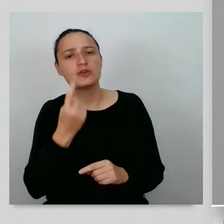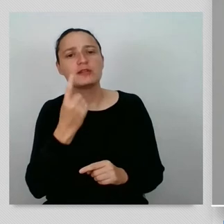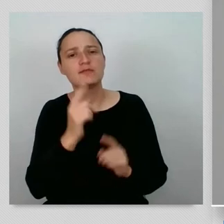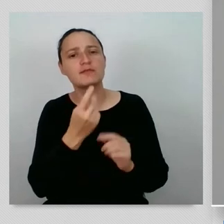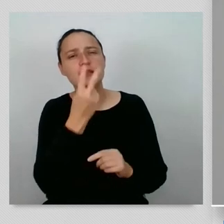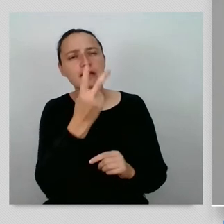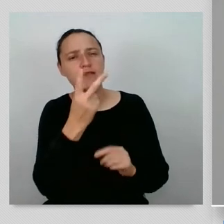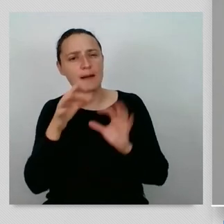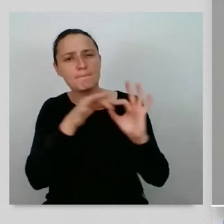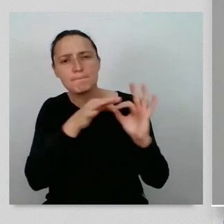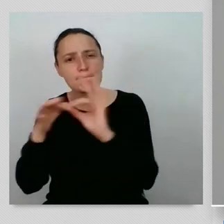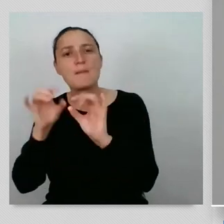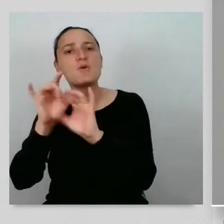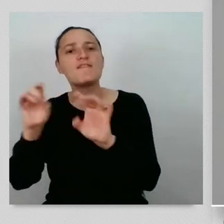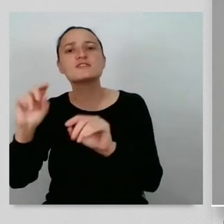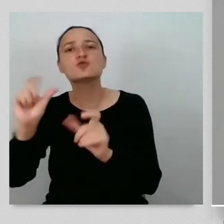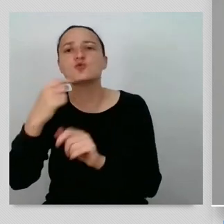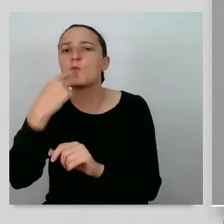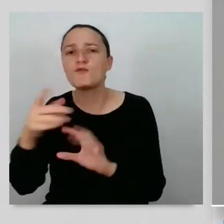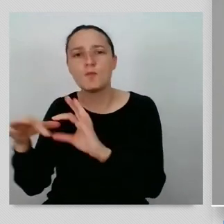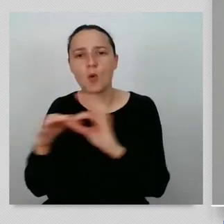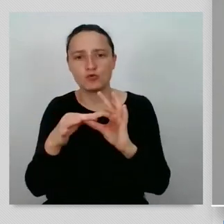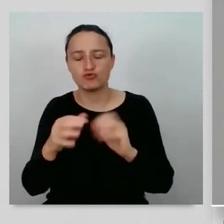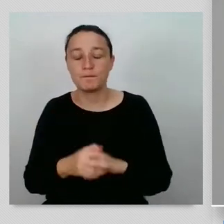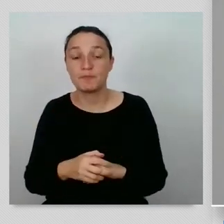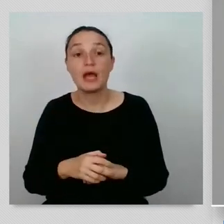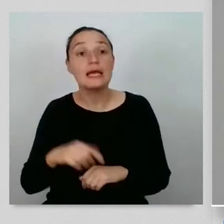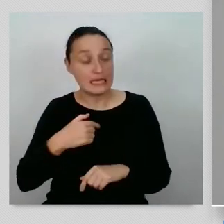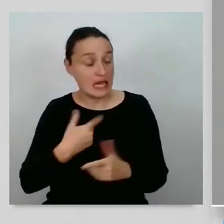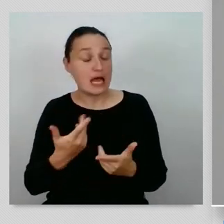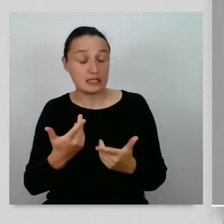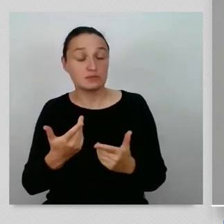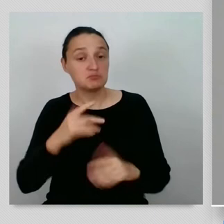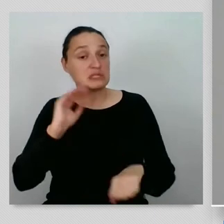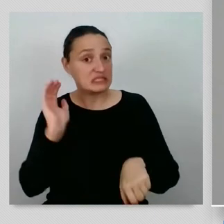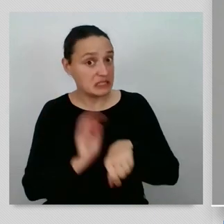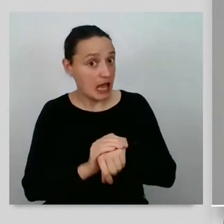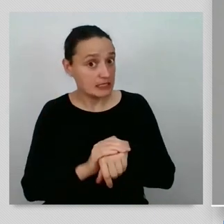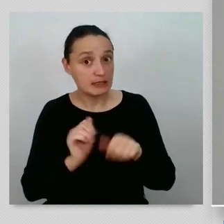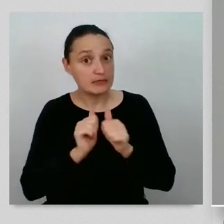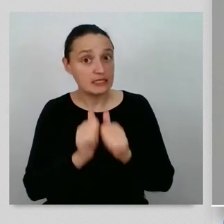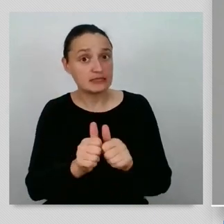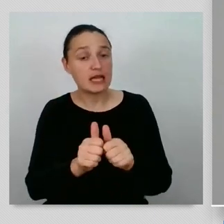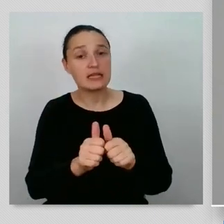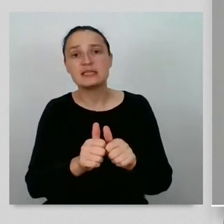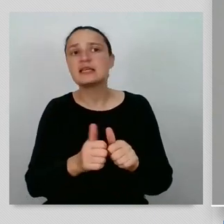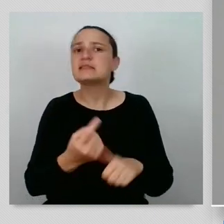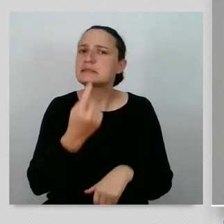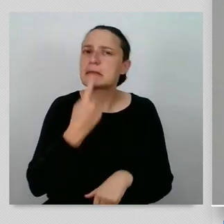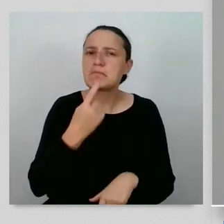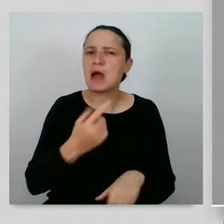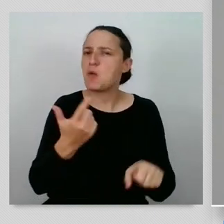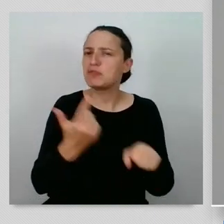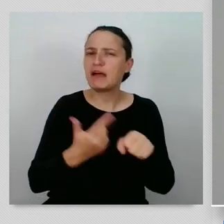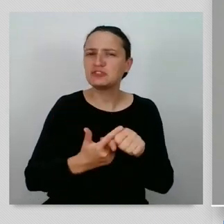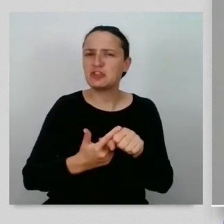pana profesora. Z całą pewnością chciałam podzielić i zgodzić się z tezą, że zdecydowanie za mało przez ostatnie dwie